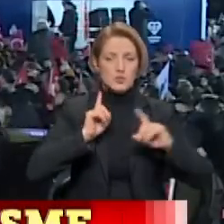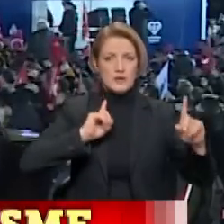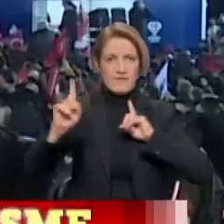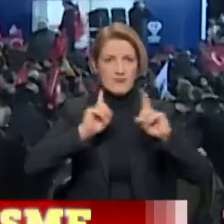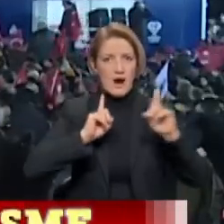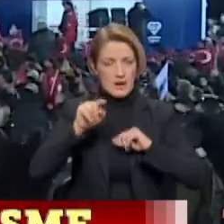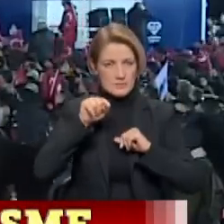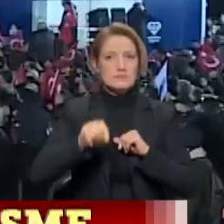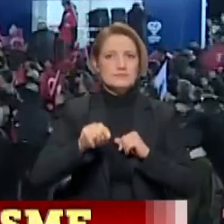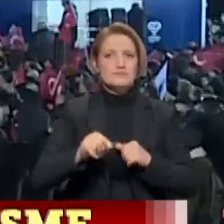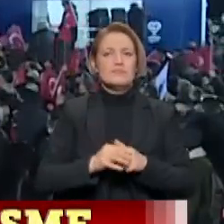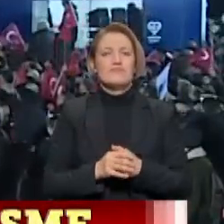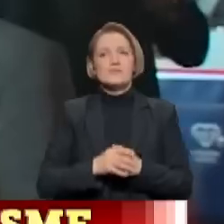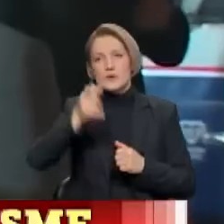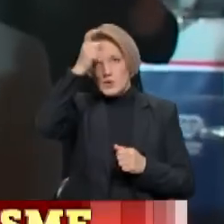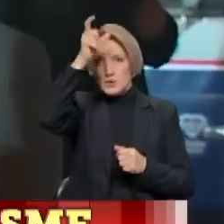Bu dava